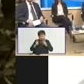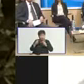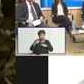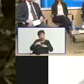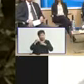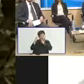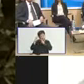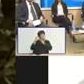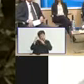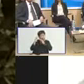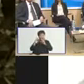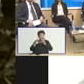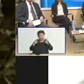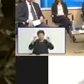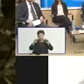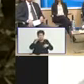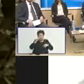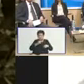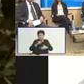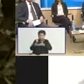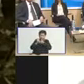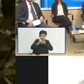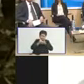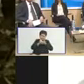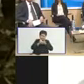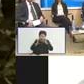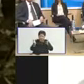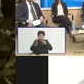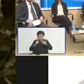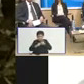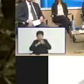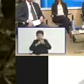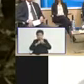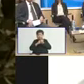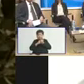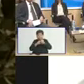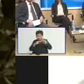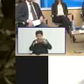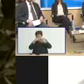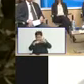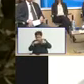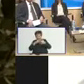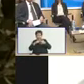to make it very easy for boards, it's going to be beneficial for boards.